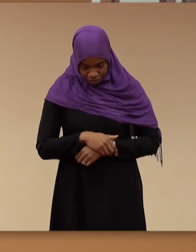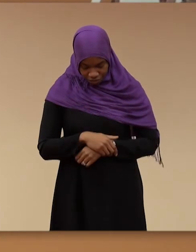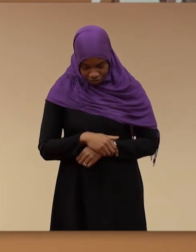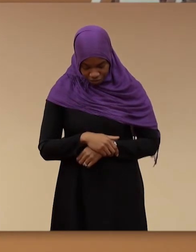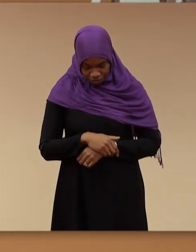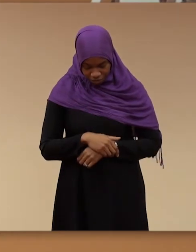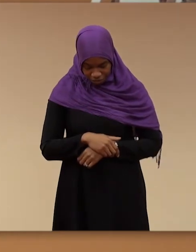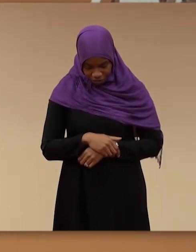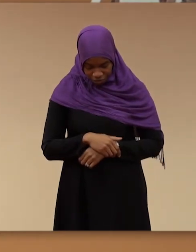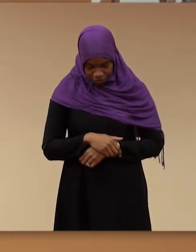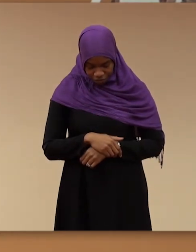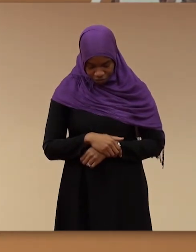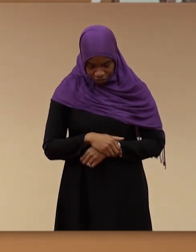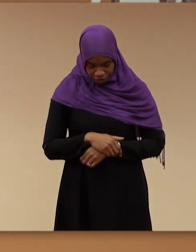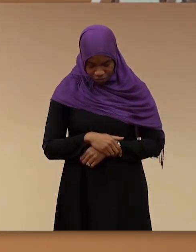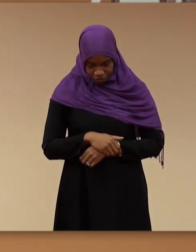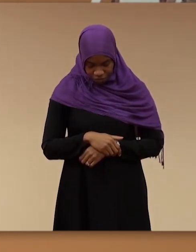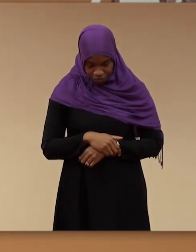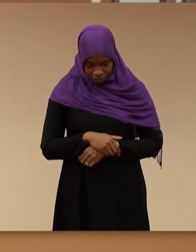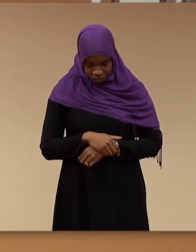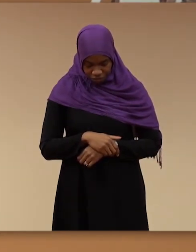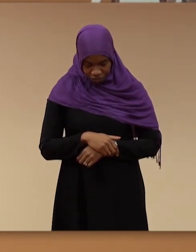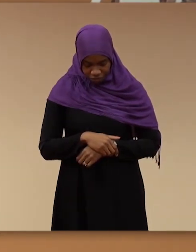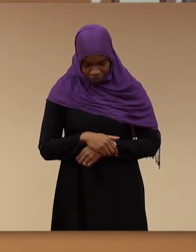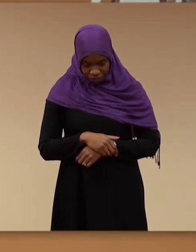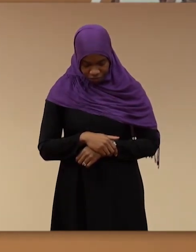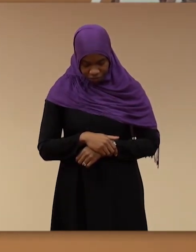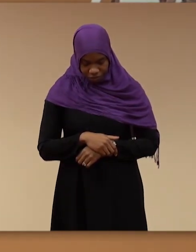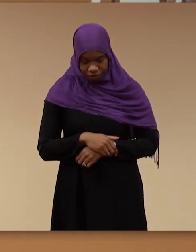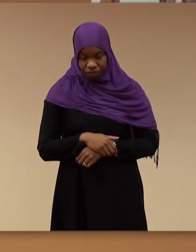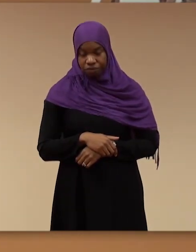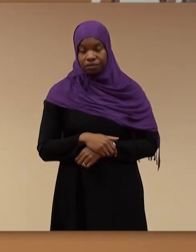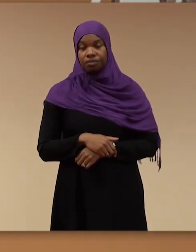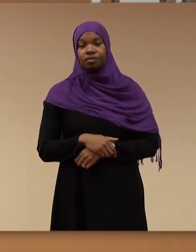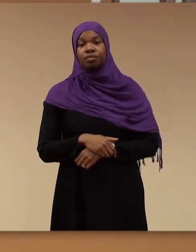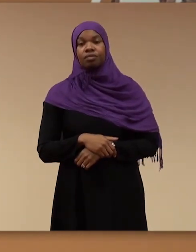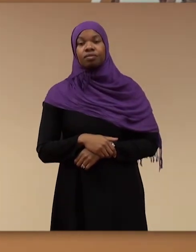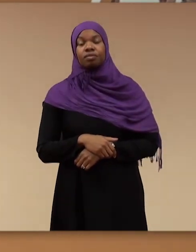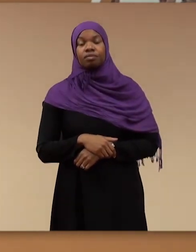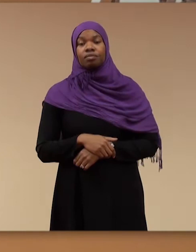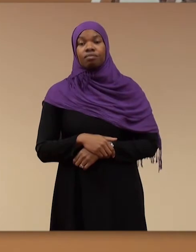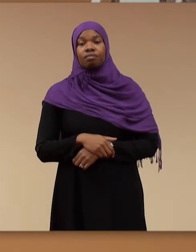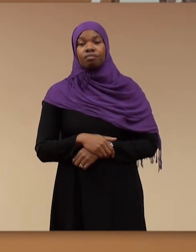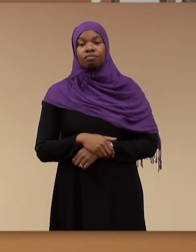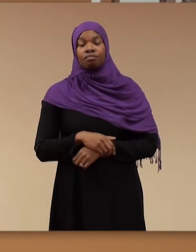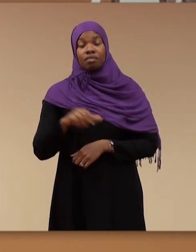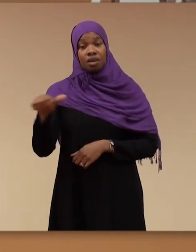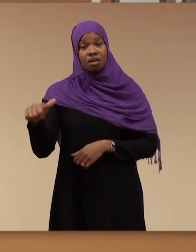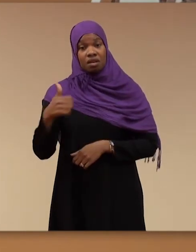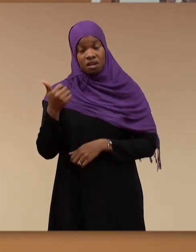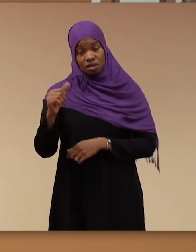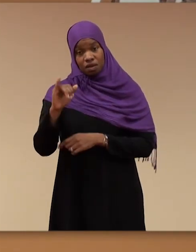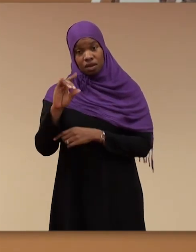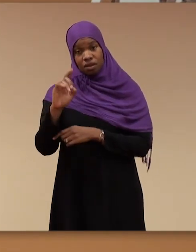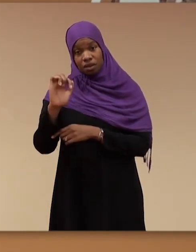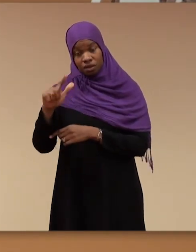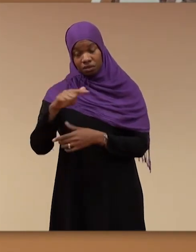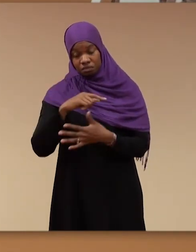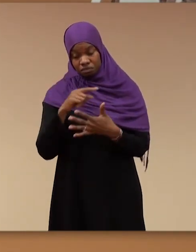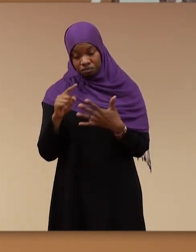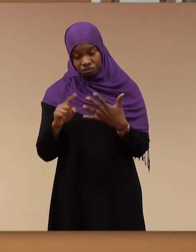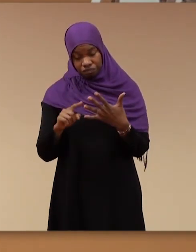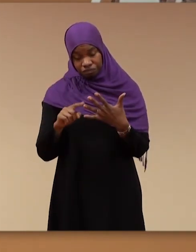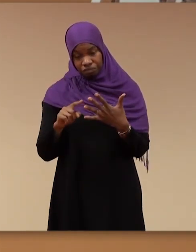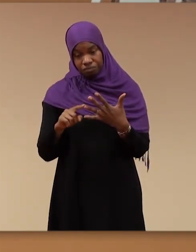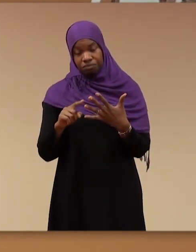وَالْإِحْسَانِ. بِالْعَدْلِ وَالْإِحْسَانِ. Also, one of the ideals of Islam, which we read in the